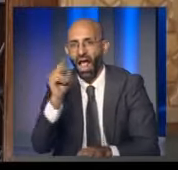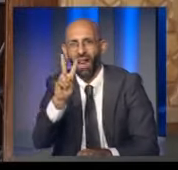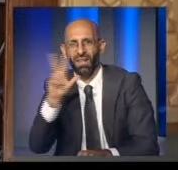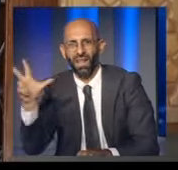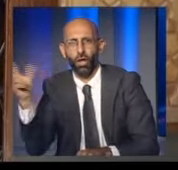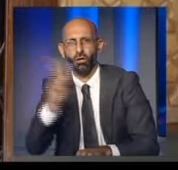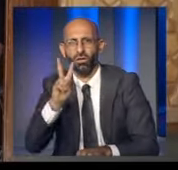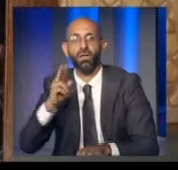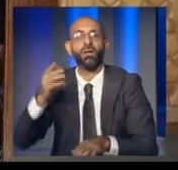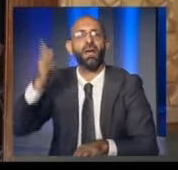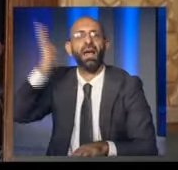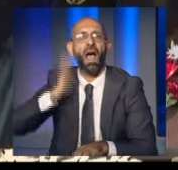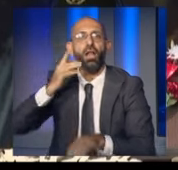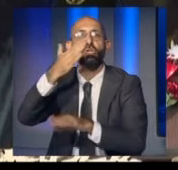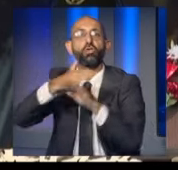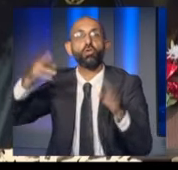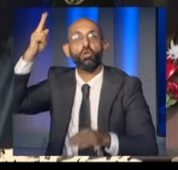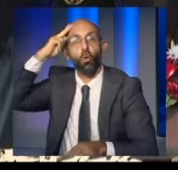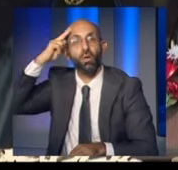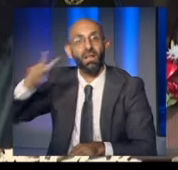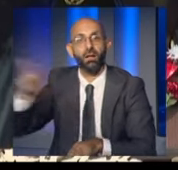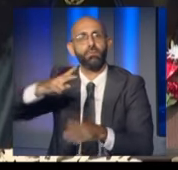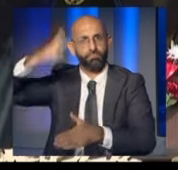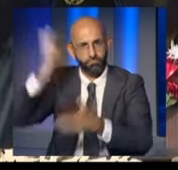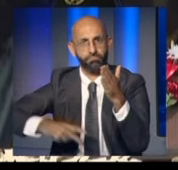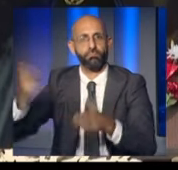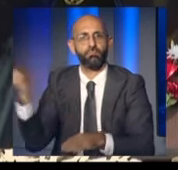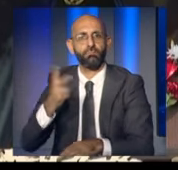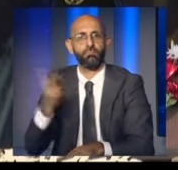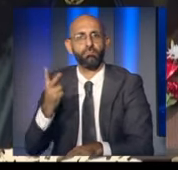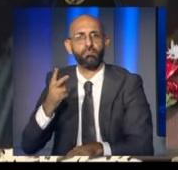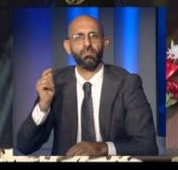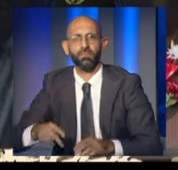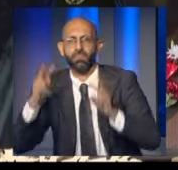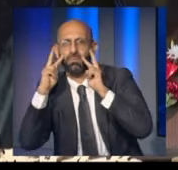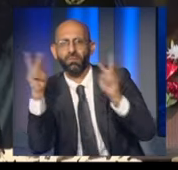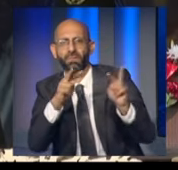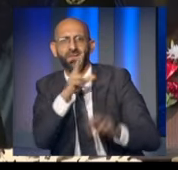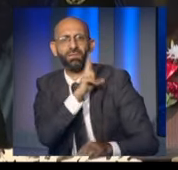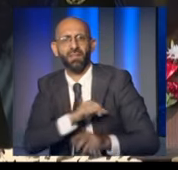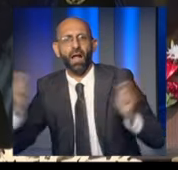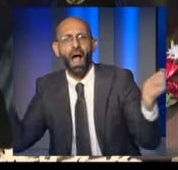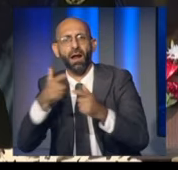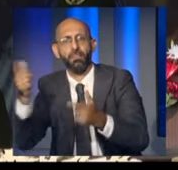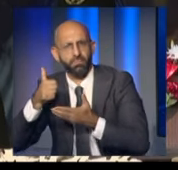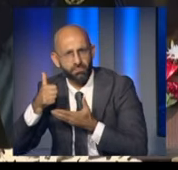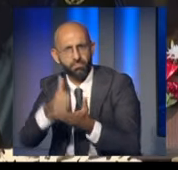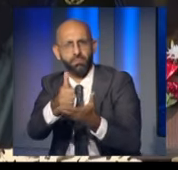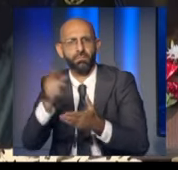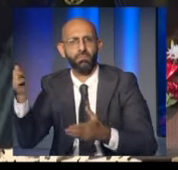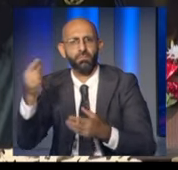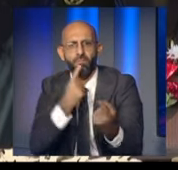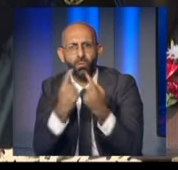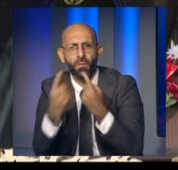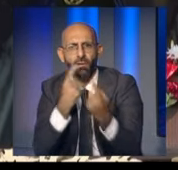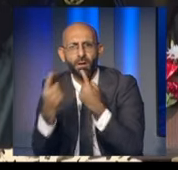إيران والمملكة العربية السعودية اتفاقا مفاجئا أعاد العلاقات الدبلوماسية. وأدت الحرب الإسرائيلية على غزة إلى تصاعد